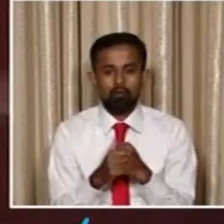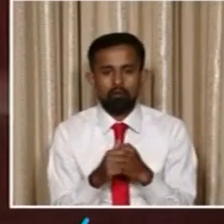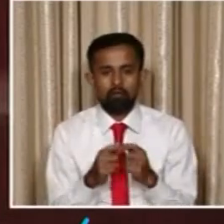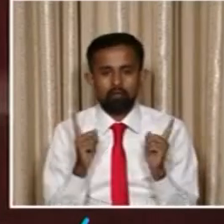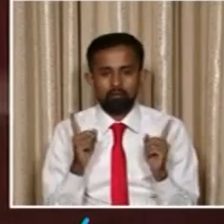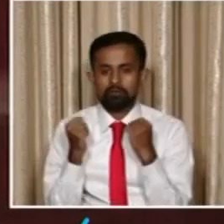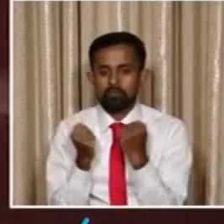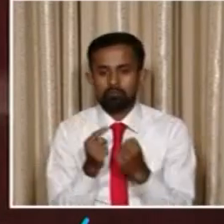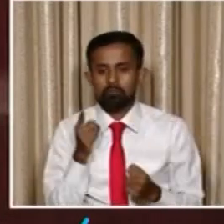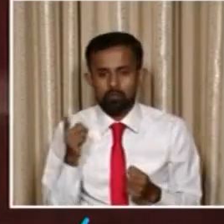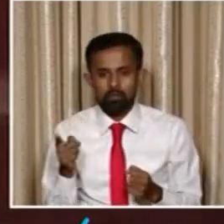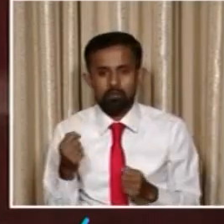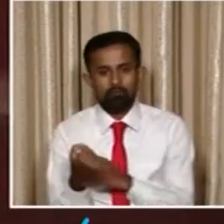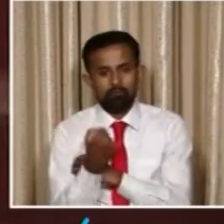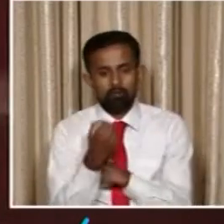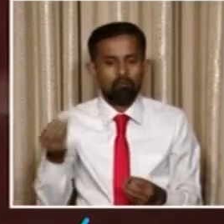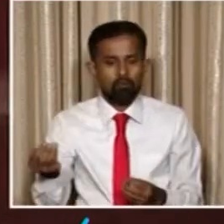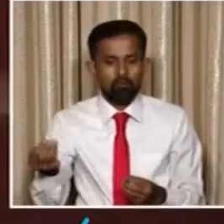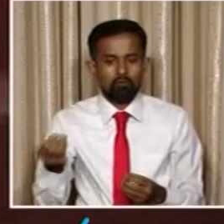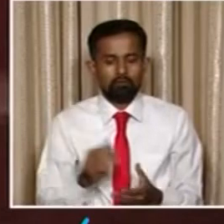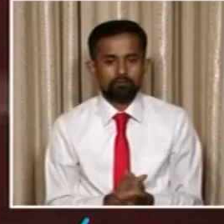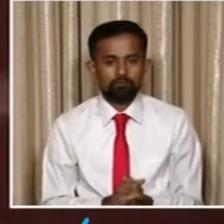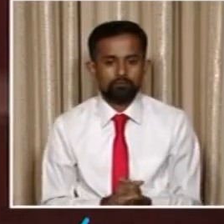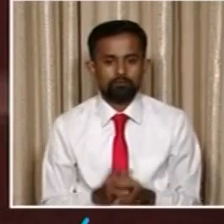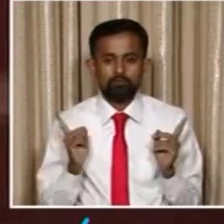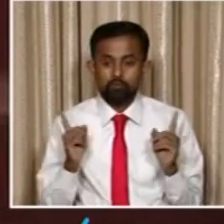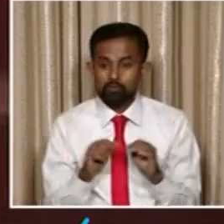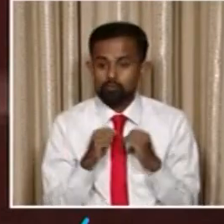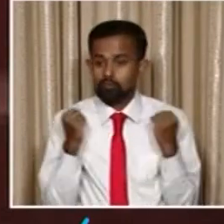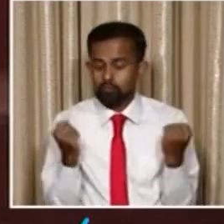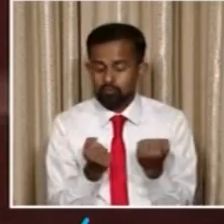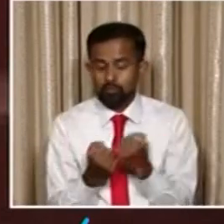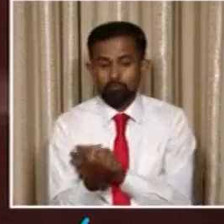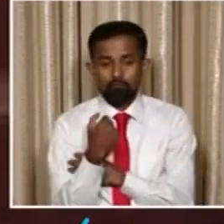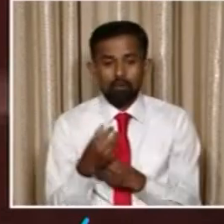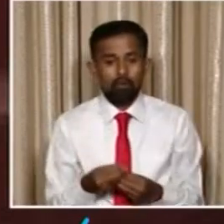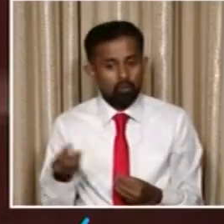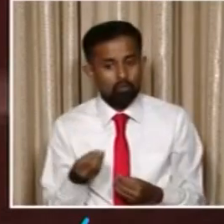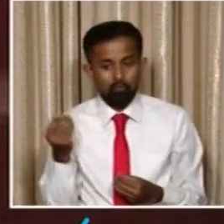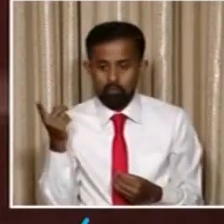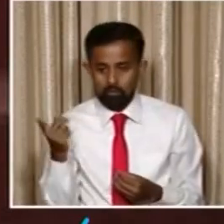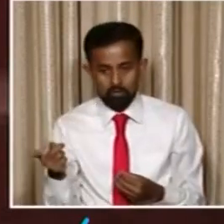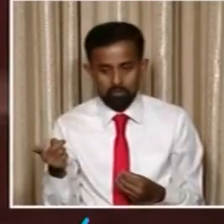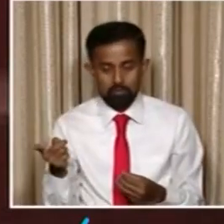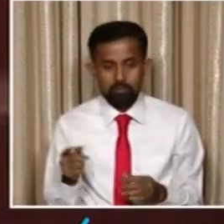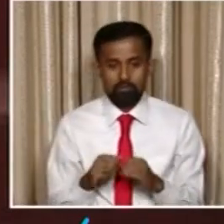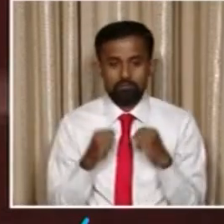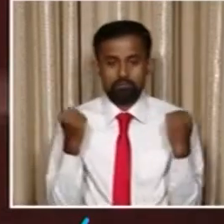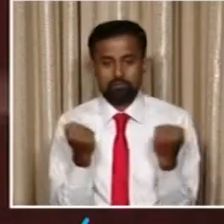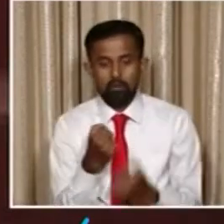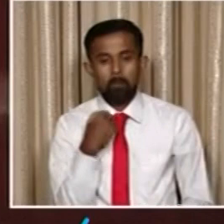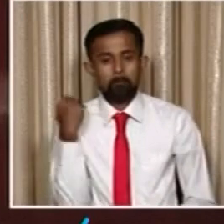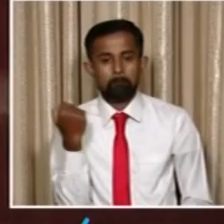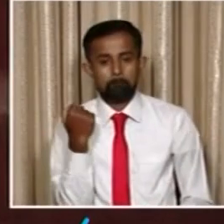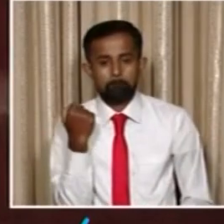ක්‍රීඩා සංගම් වලට බලතල ලබා දීලා තියෙනවා. එතකොට ඒ ක්‍රීඩා සංගම් වලට බලතල ලබා දුන්නට ඒ සංගම් ඕ